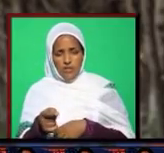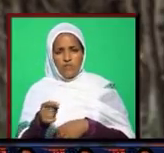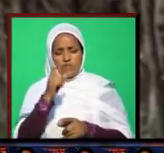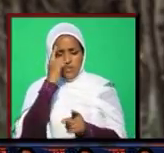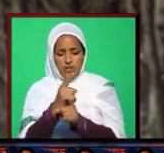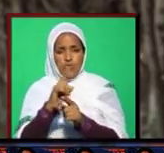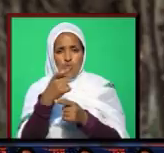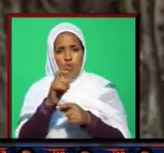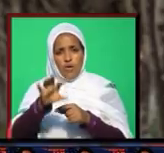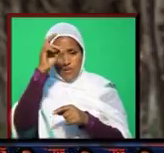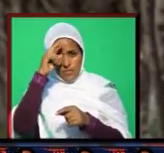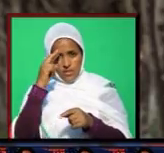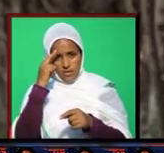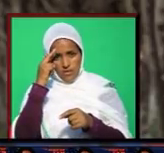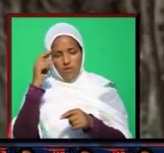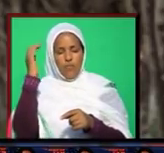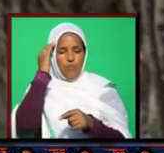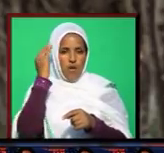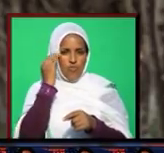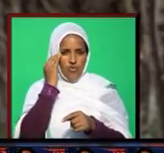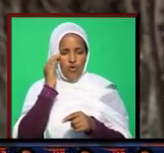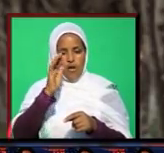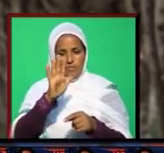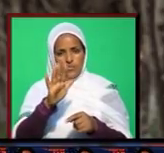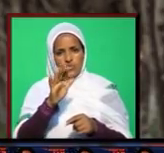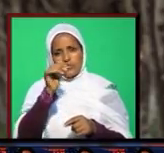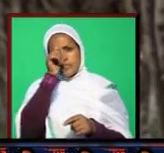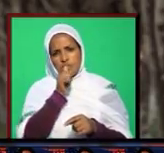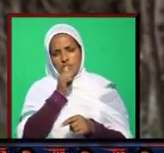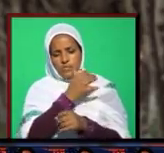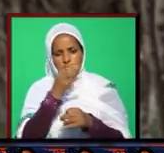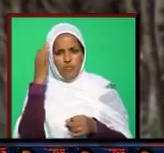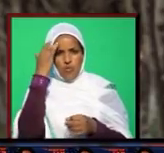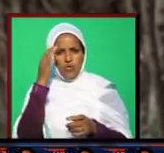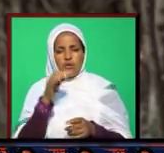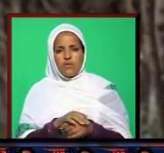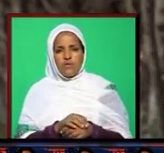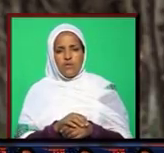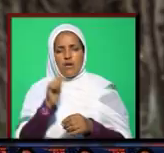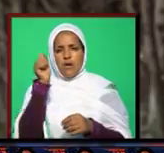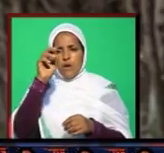አእማደ ምስጢር ያውቃል ቅዱስ ጳውሎስ። እንዲያውም አእማዴሃ ለቤተ ክርስቲያን ብሎ ነው በግዕዙ